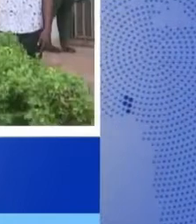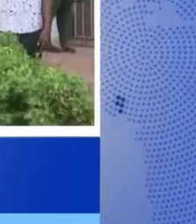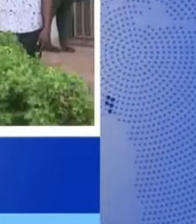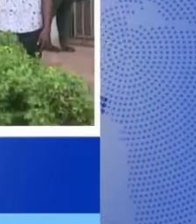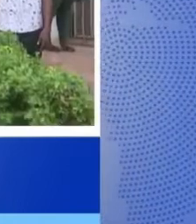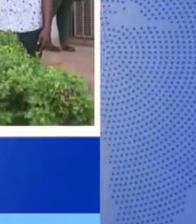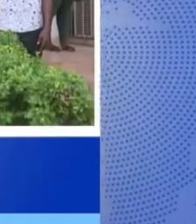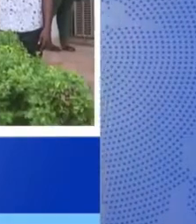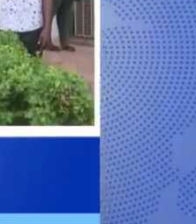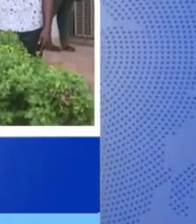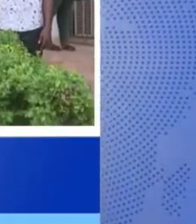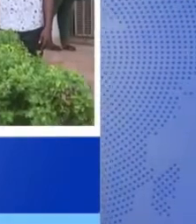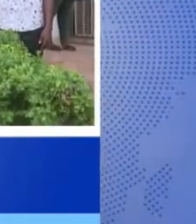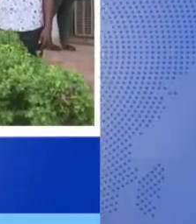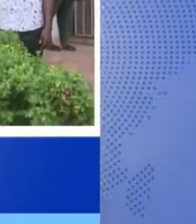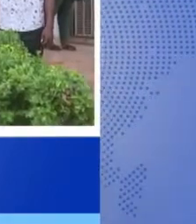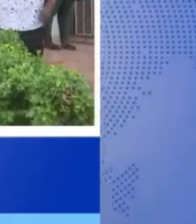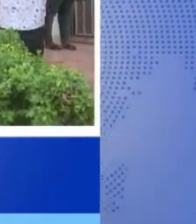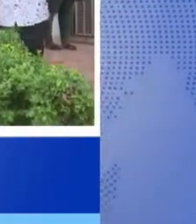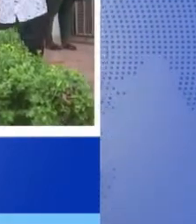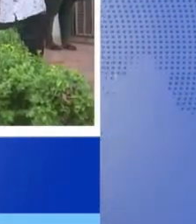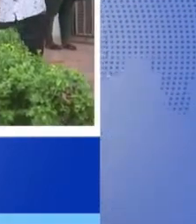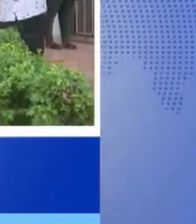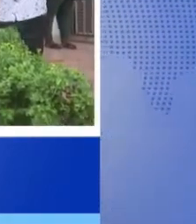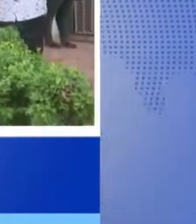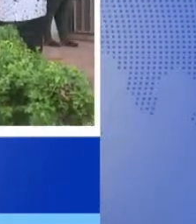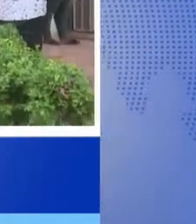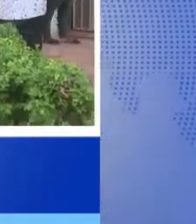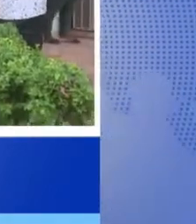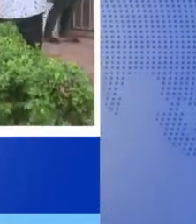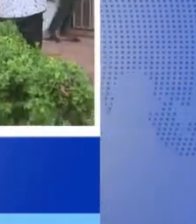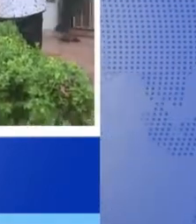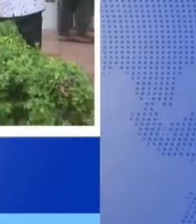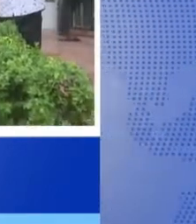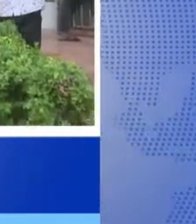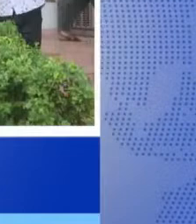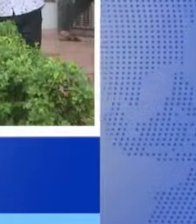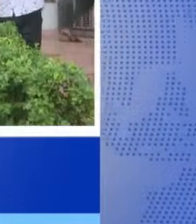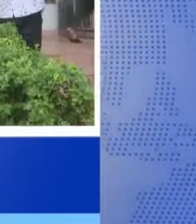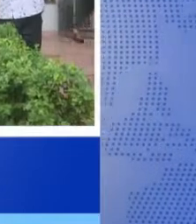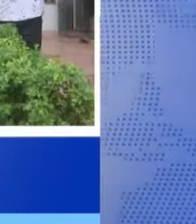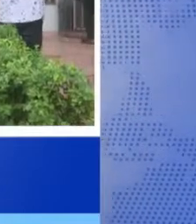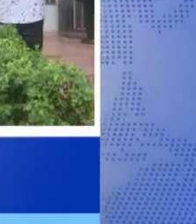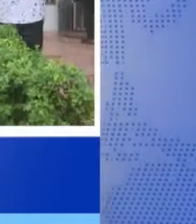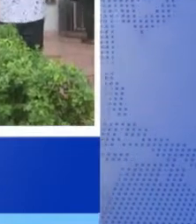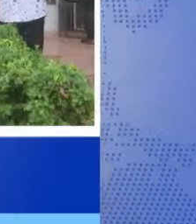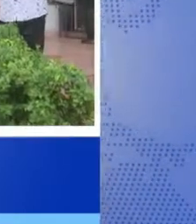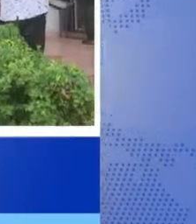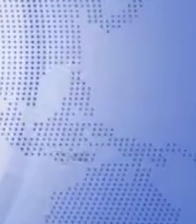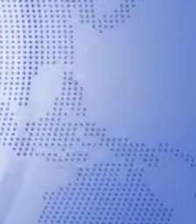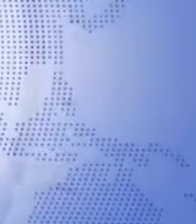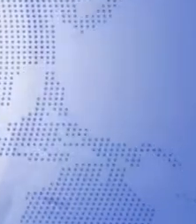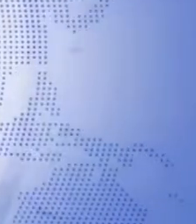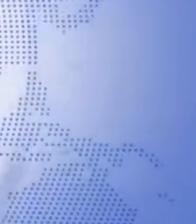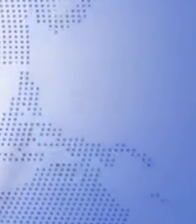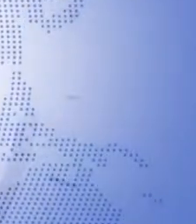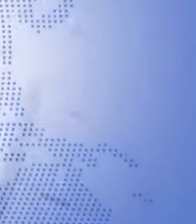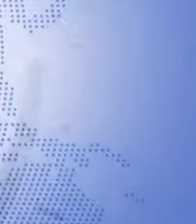la terre et l'eau en fait son combat. Une caravane itinérante dans plusieurs pays ouest-africains est organisée à cet effet.